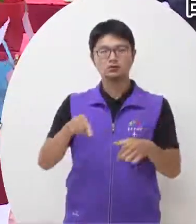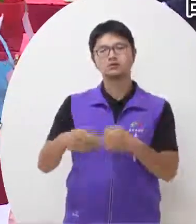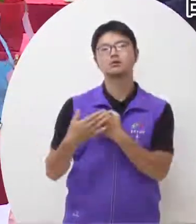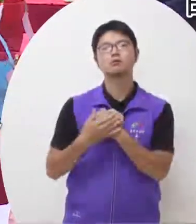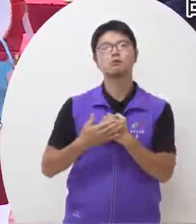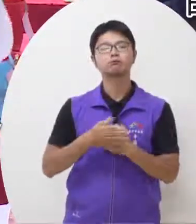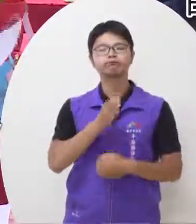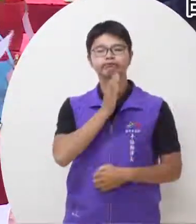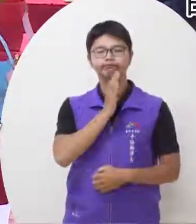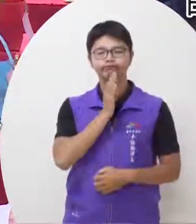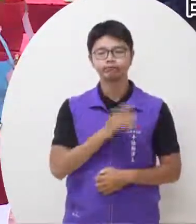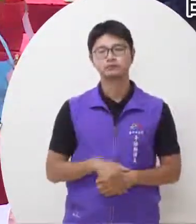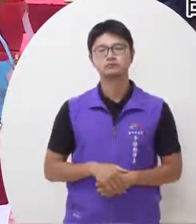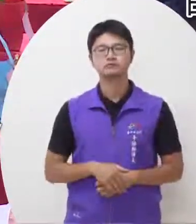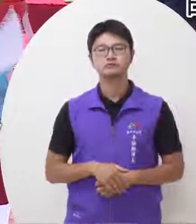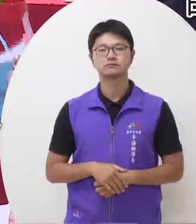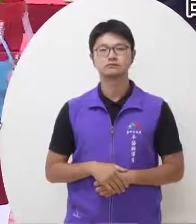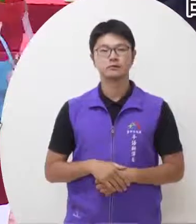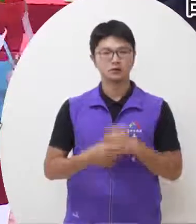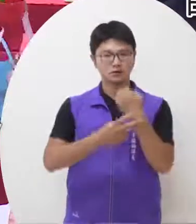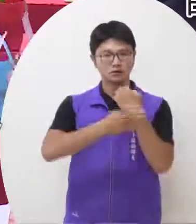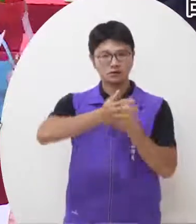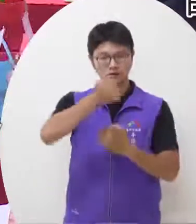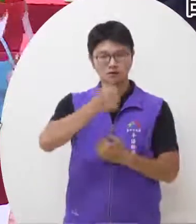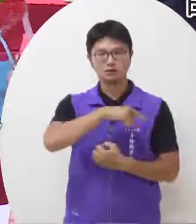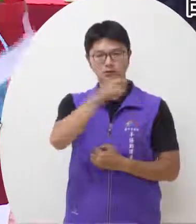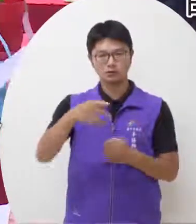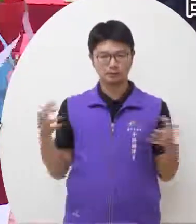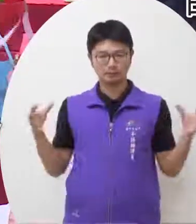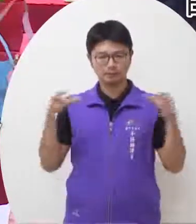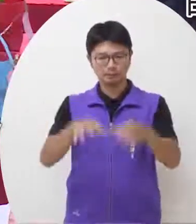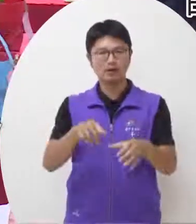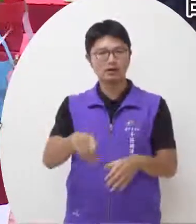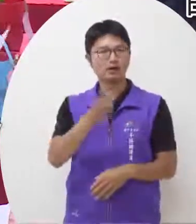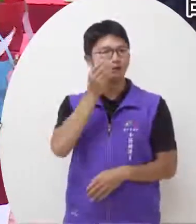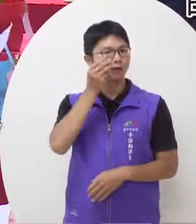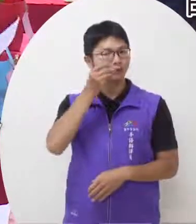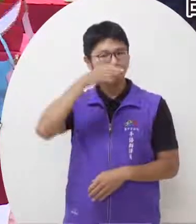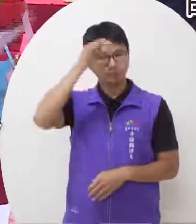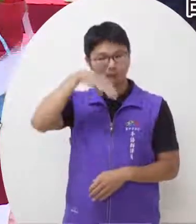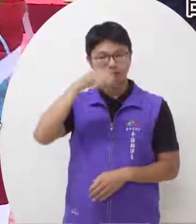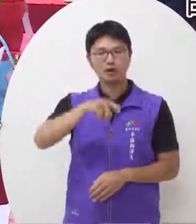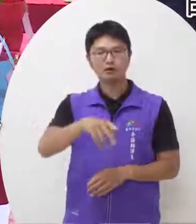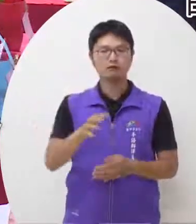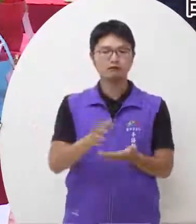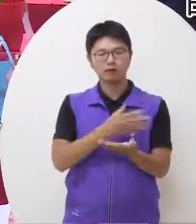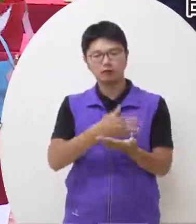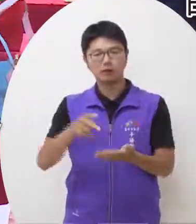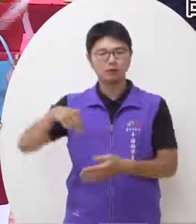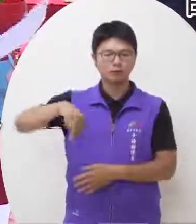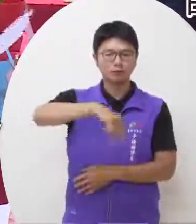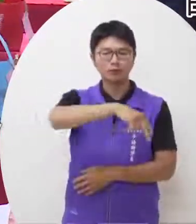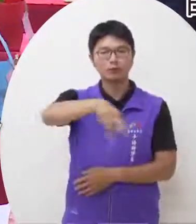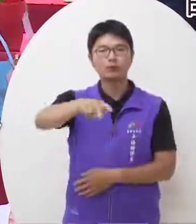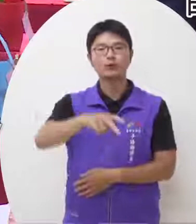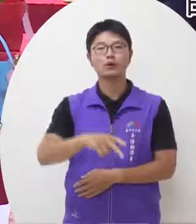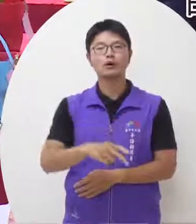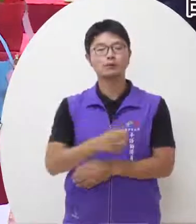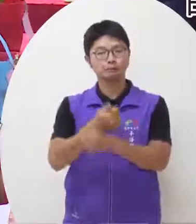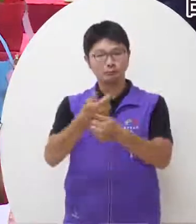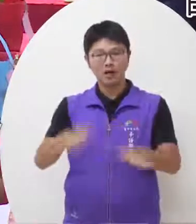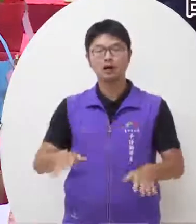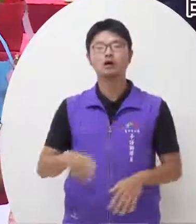我想很多的里长哈，我们一起都到这个地方去看过，去走过他的步道，跑过他的步道，也去欣赏过他